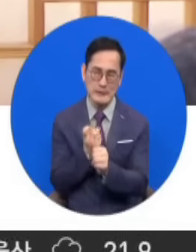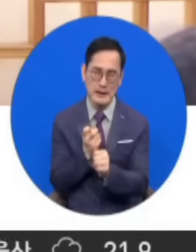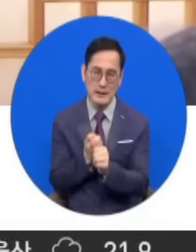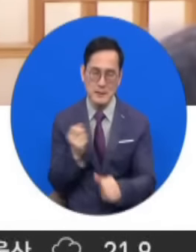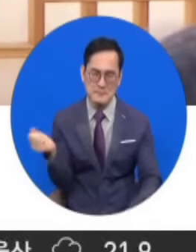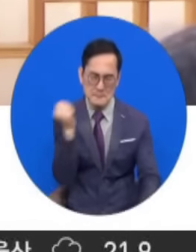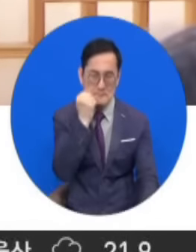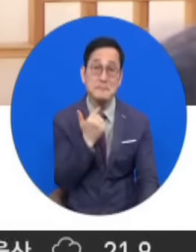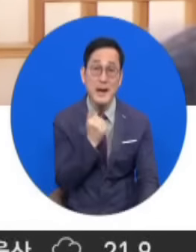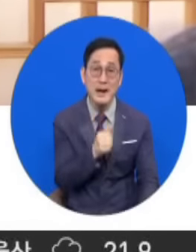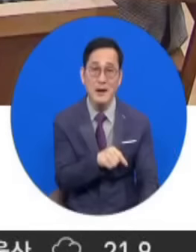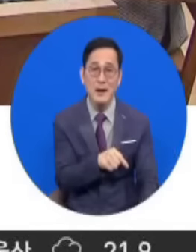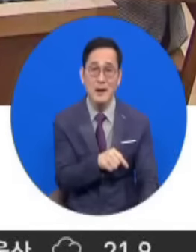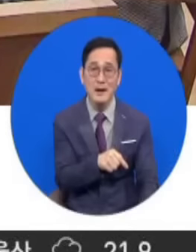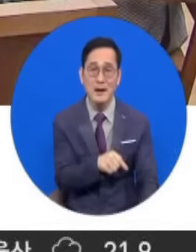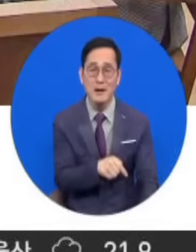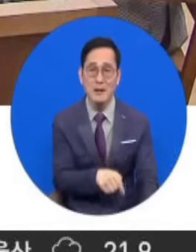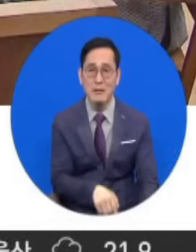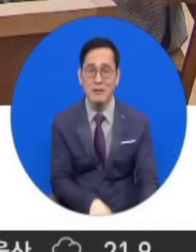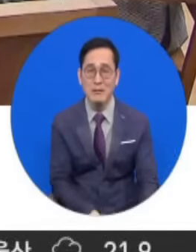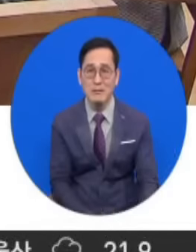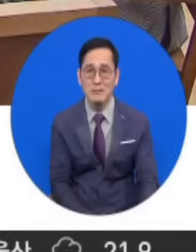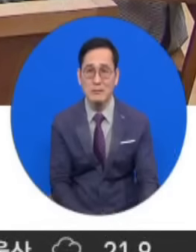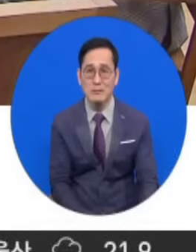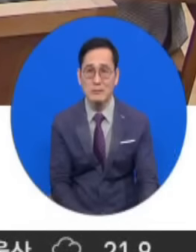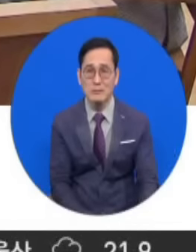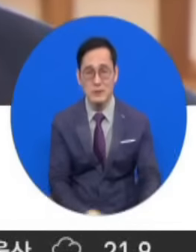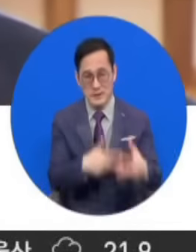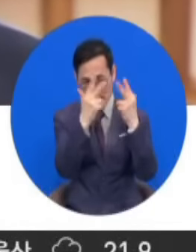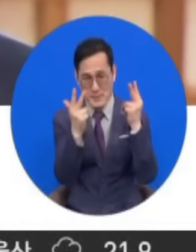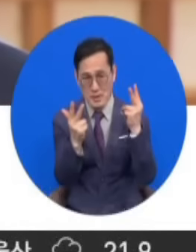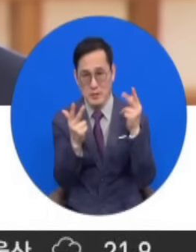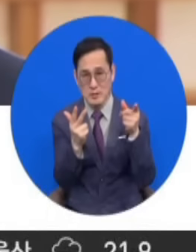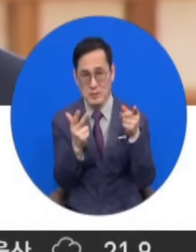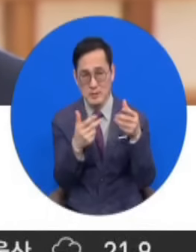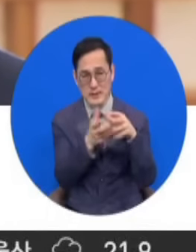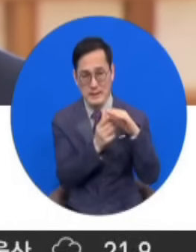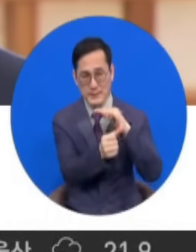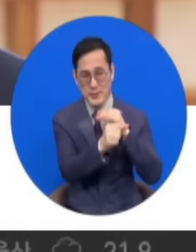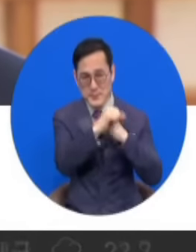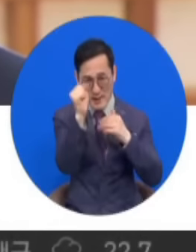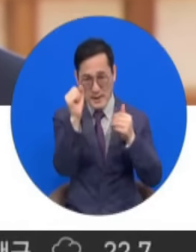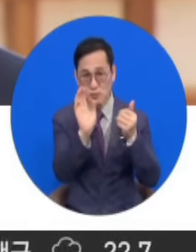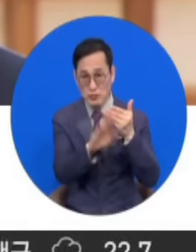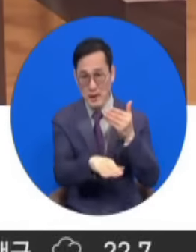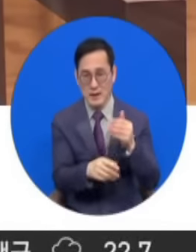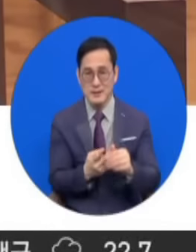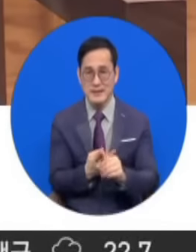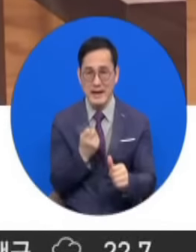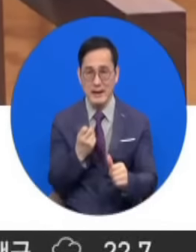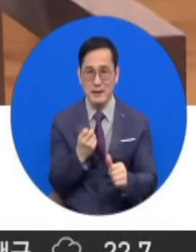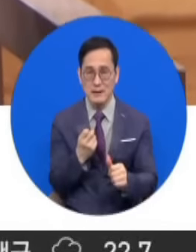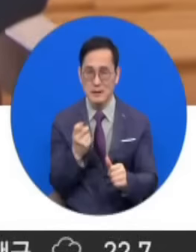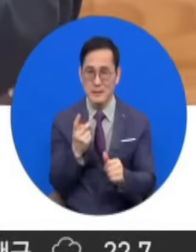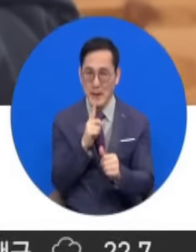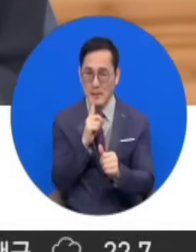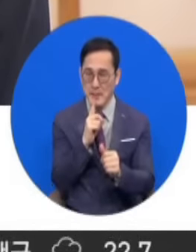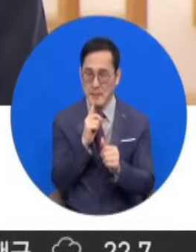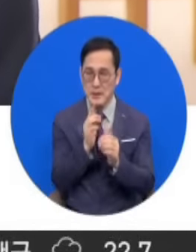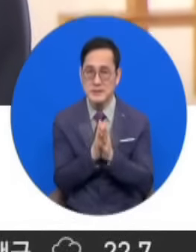역풍 맞을까 봐 금기시했던 언어입니다. 그런데 이재명 대표의 어떤 일극체제가 되면서 계속 탄핵달을 합창을 하고